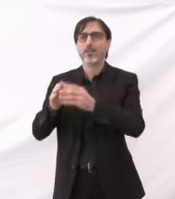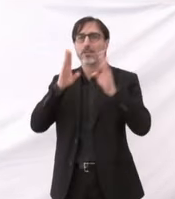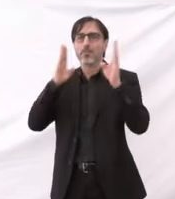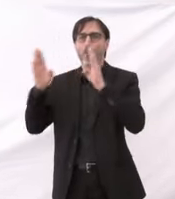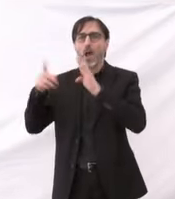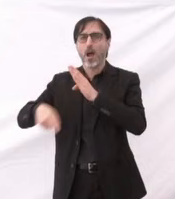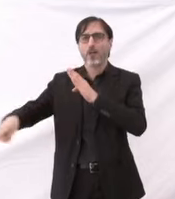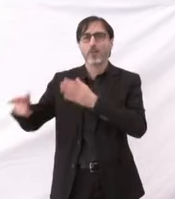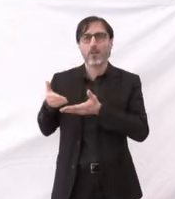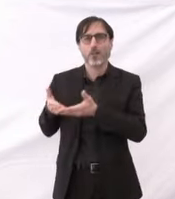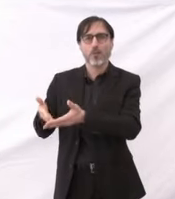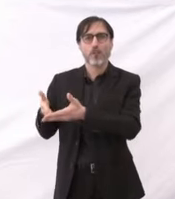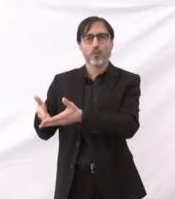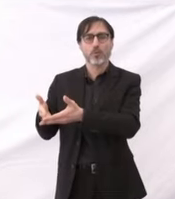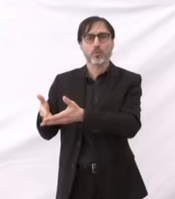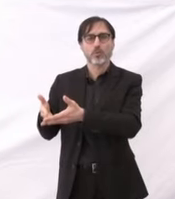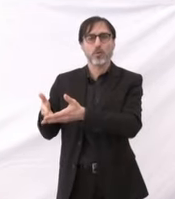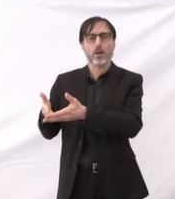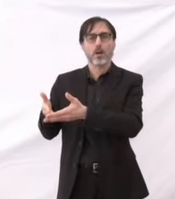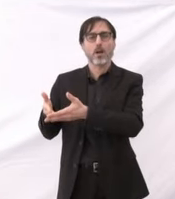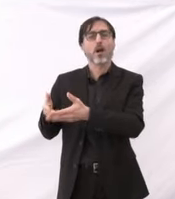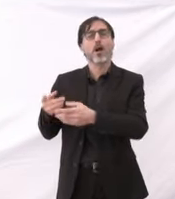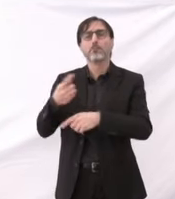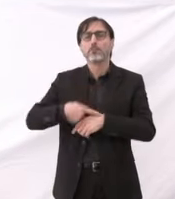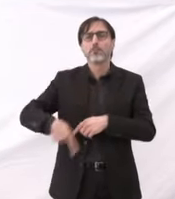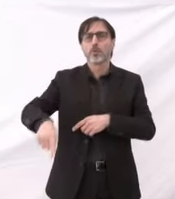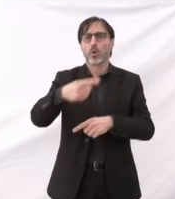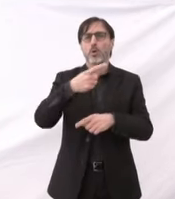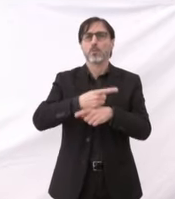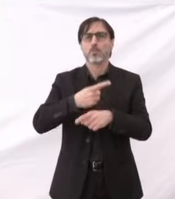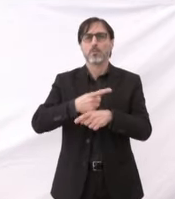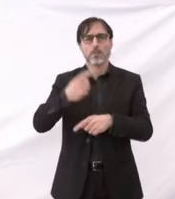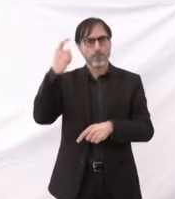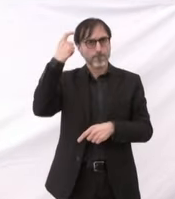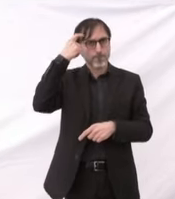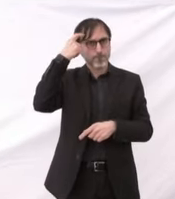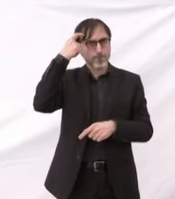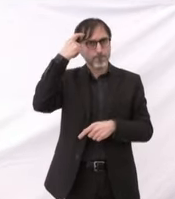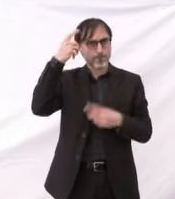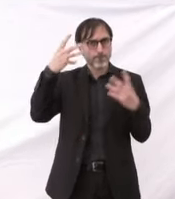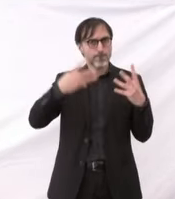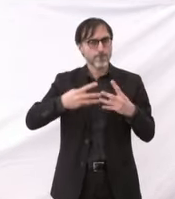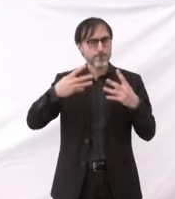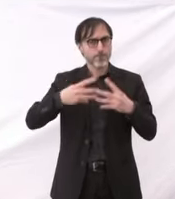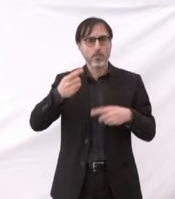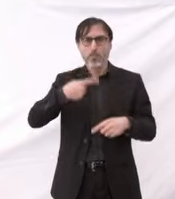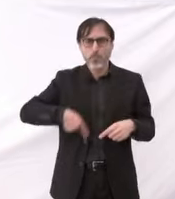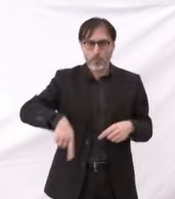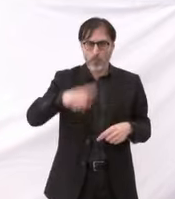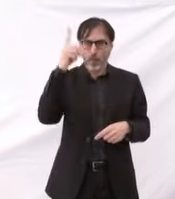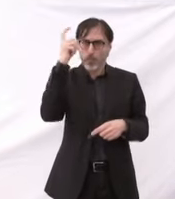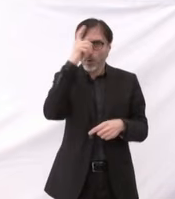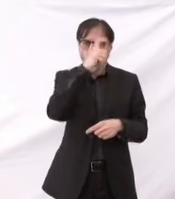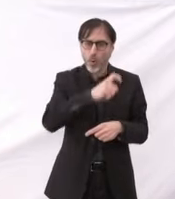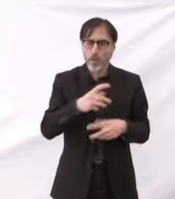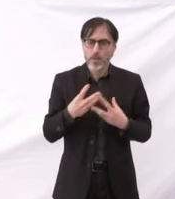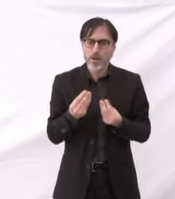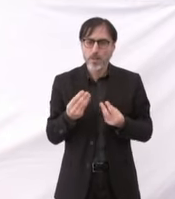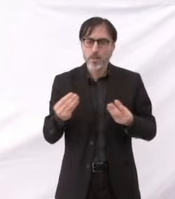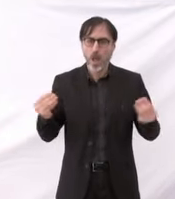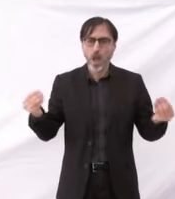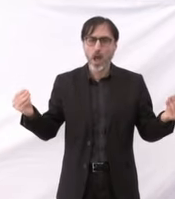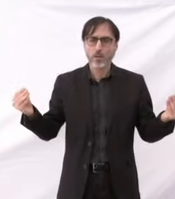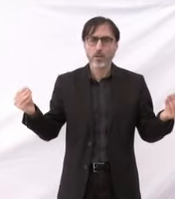mafie. E allora dobbiamo mettere testa. Ma siamo anche molto preoccupati